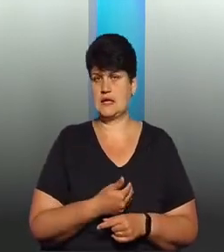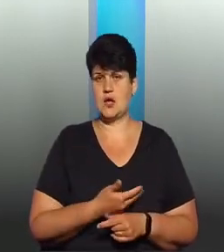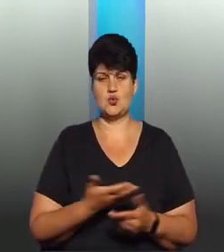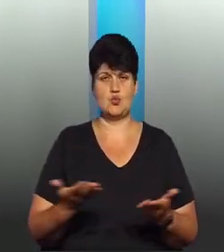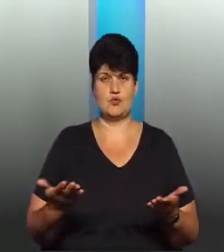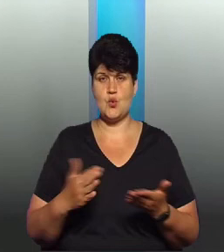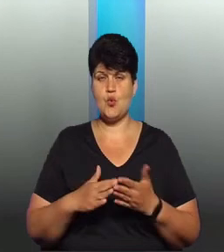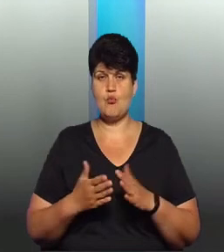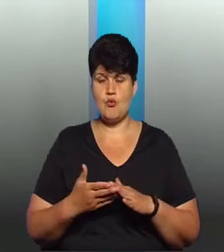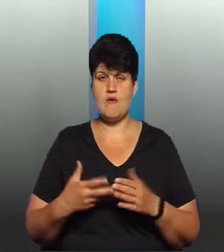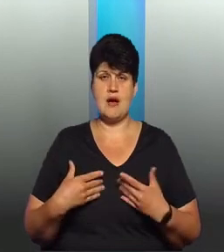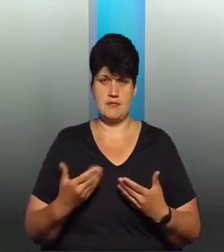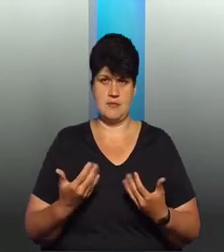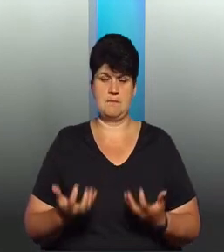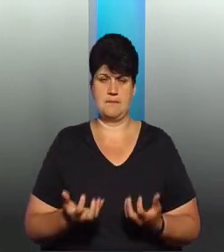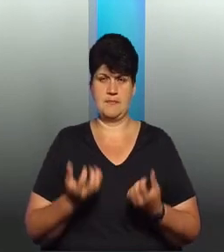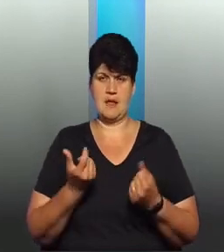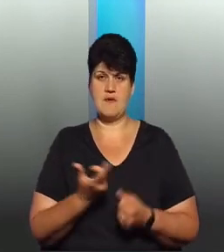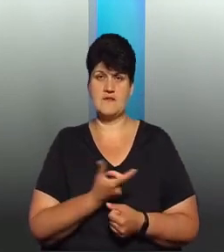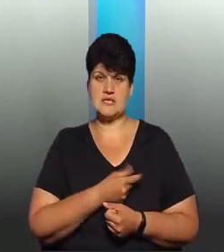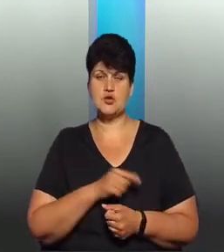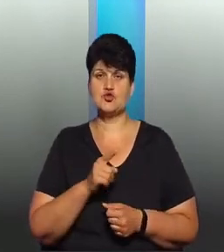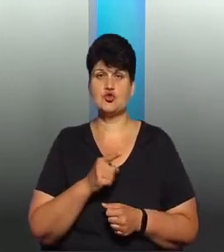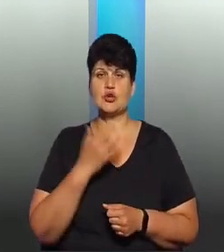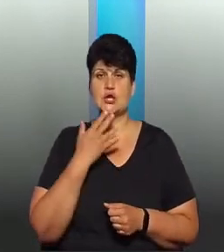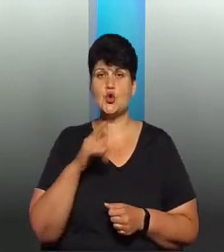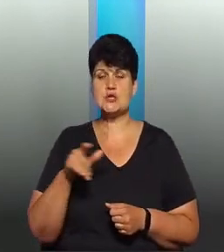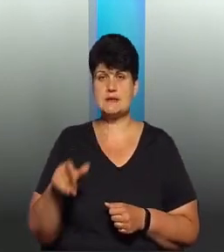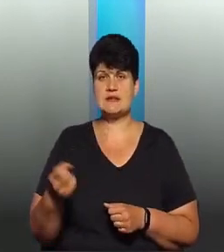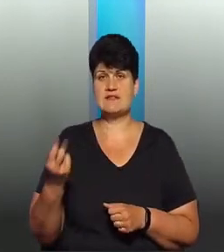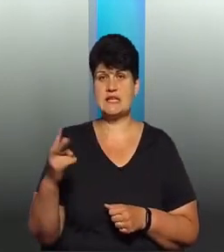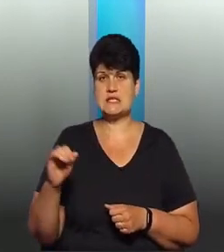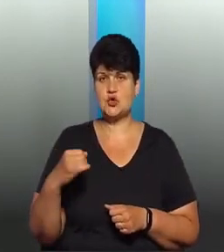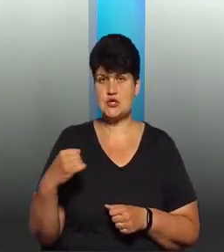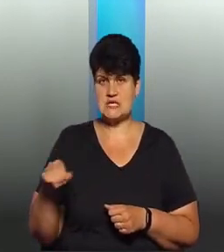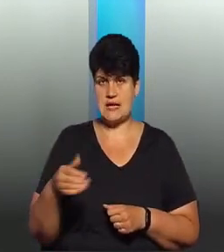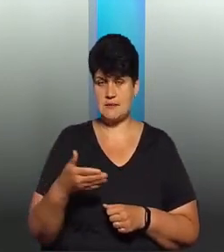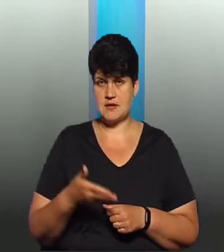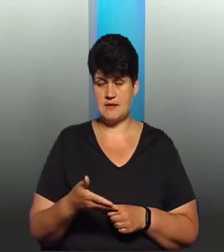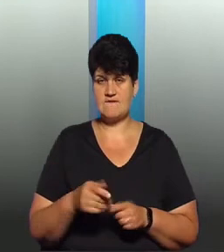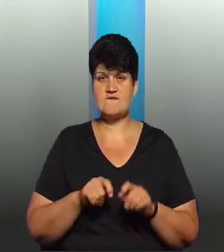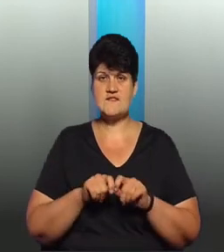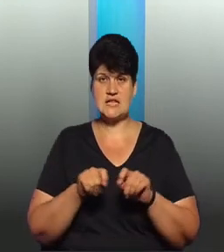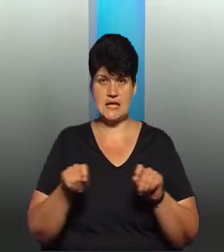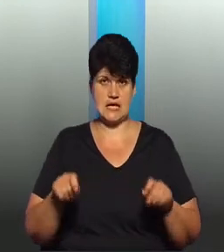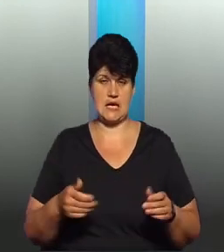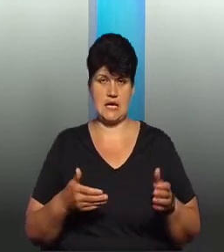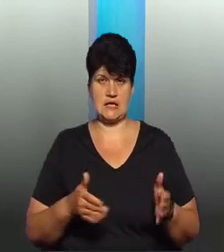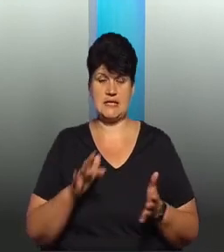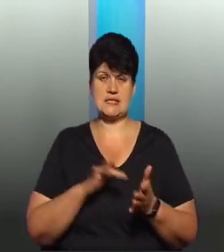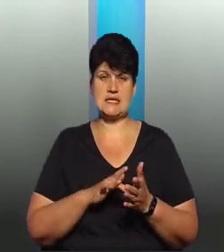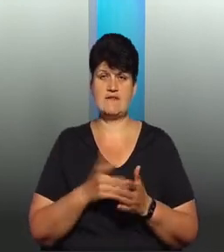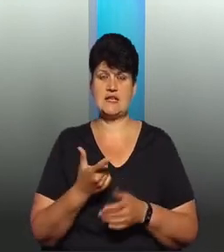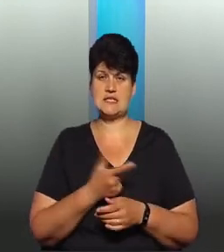вакцинація, зокрема, щодо іноземців, то з 12 серпня відкрито центр вакцинації на базі